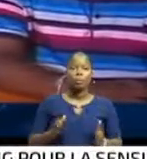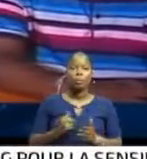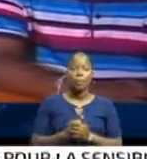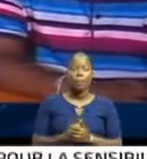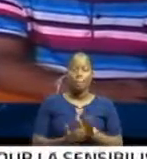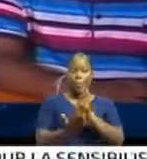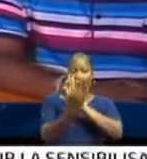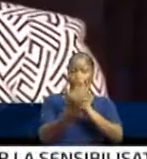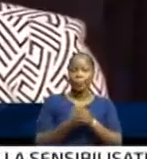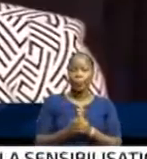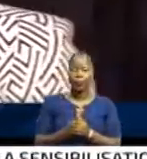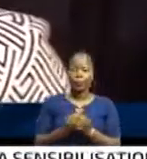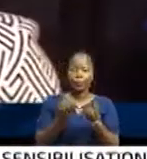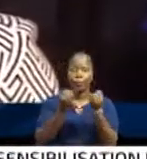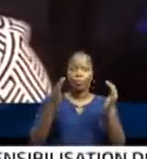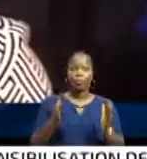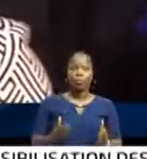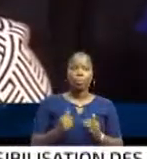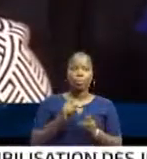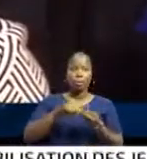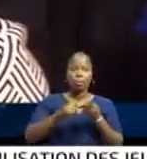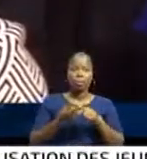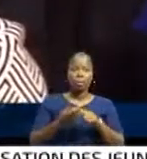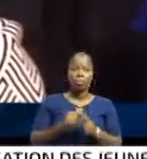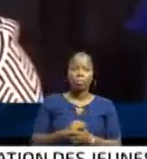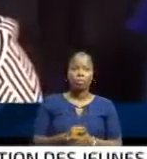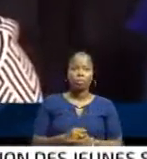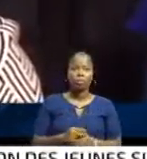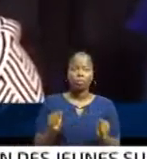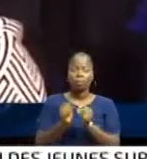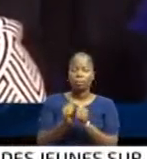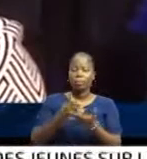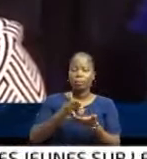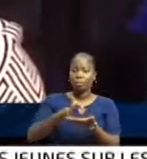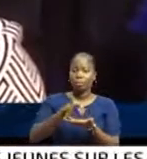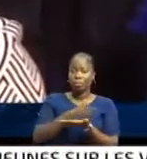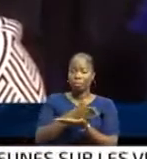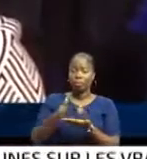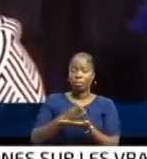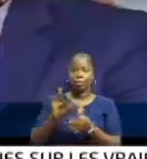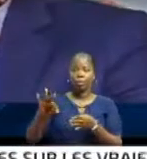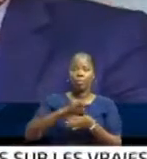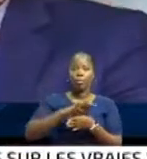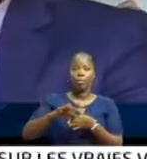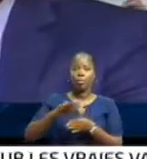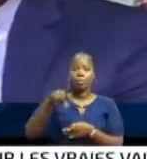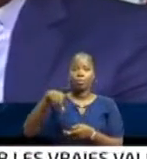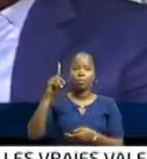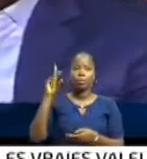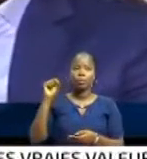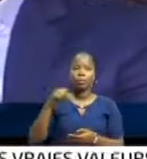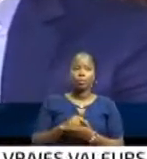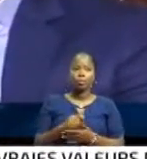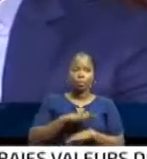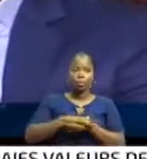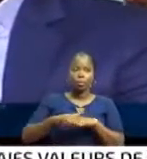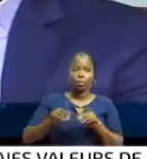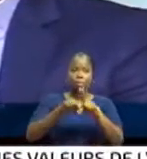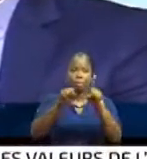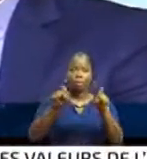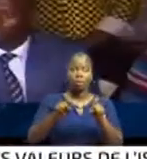13 failles du fait et ses camarades ont aussi fustigé l'attitude de certaines formations de l'opposition notamment le ps sur la question de la